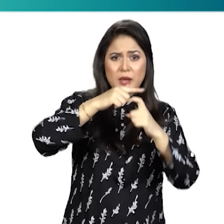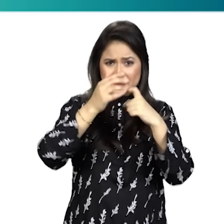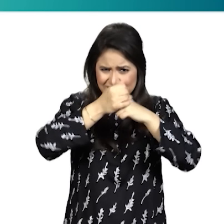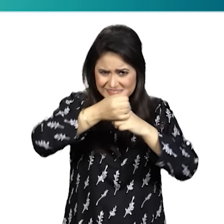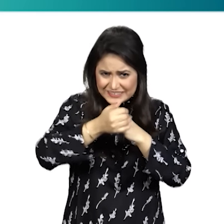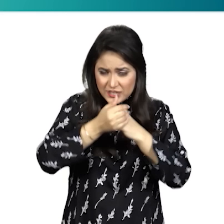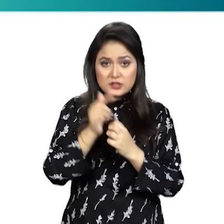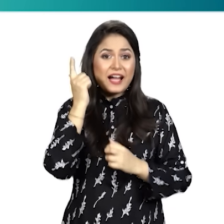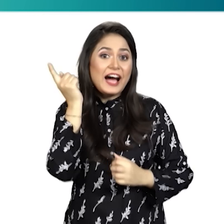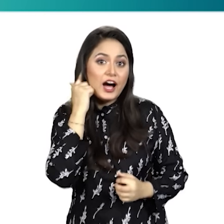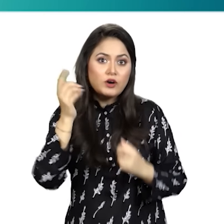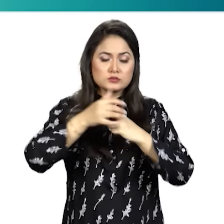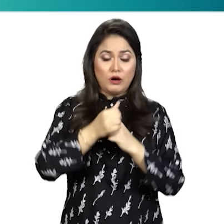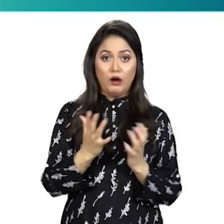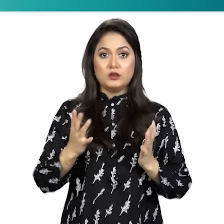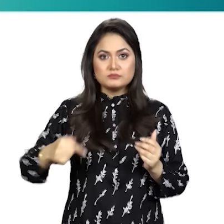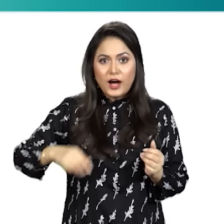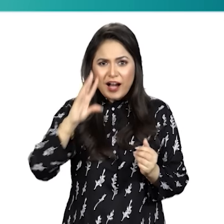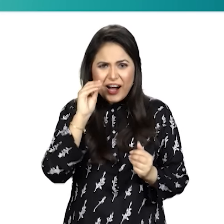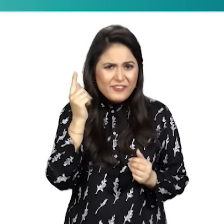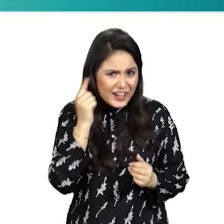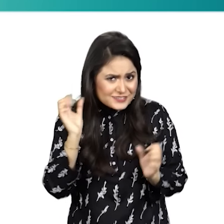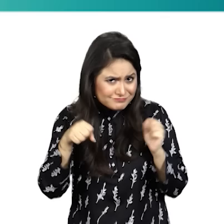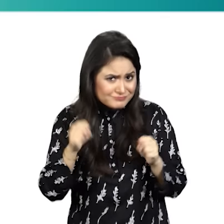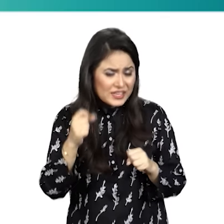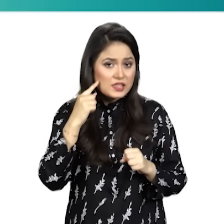चटखने या बुलबुले फूटने की आवाज़ें आती हैं।